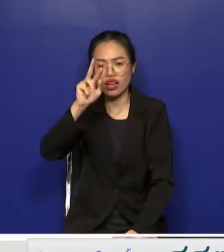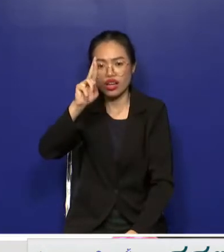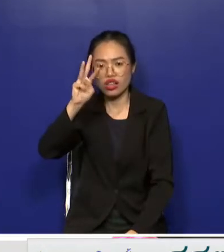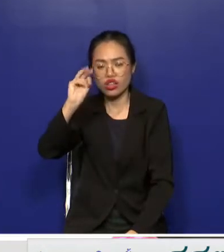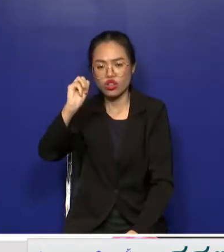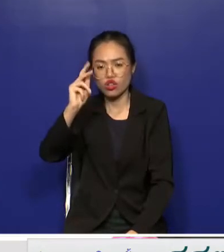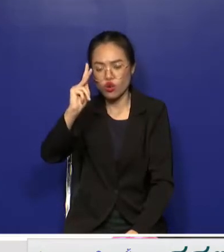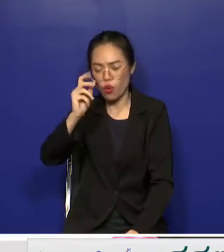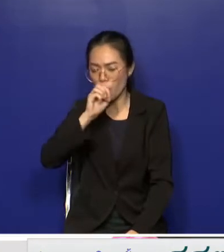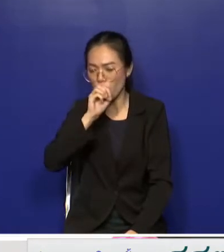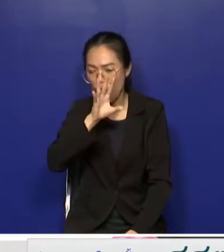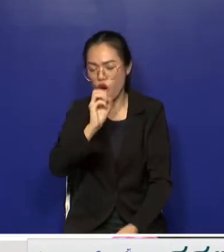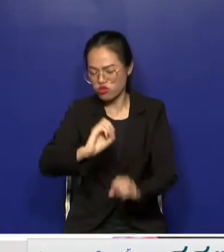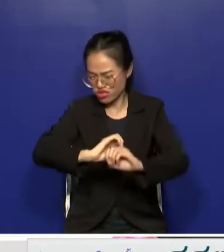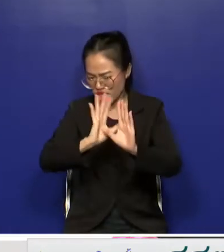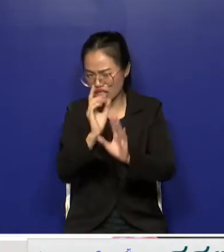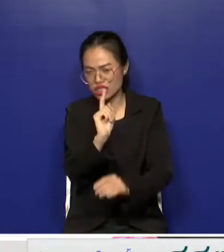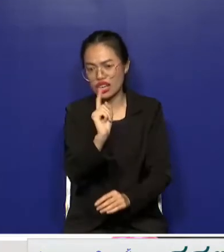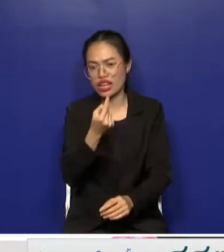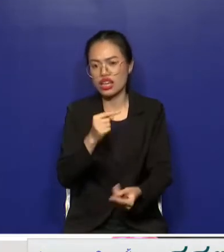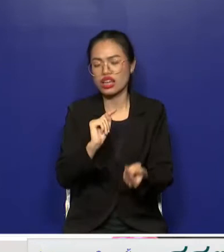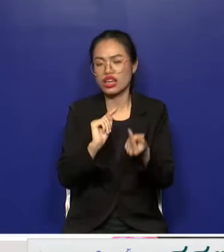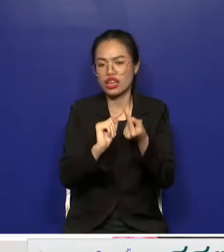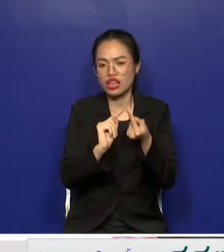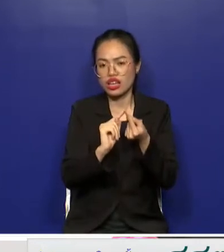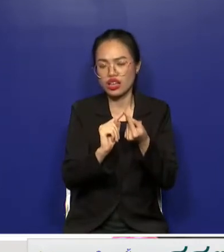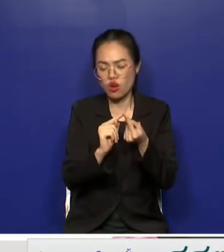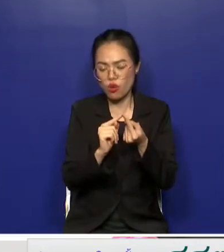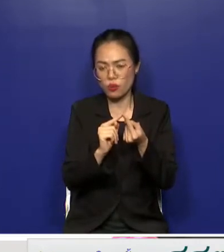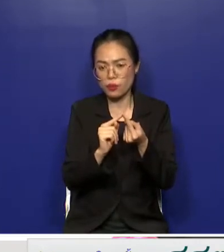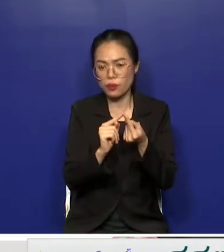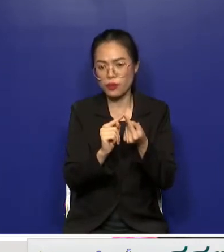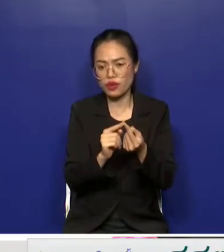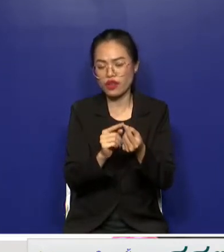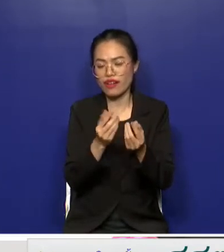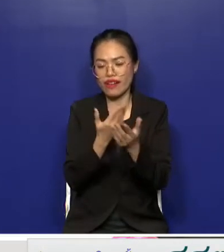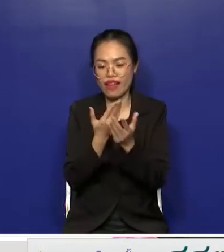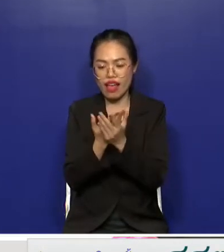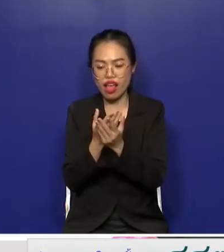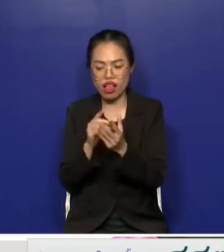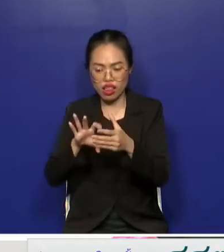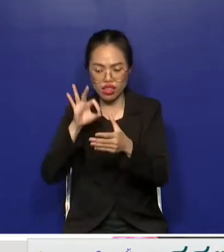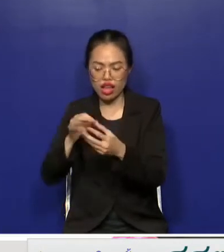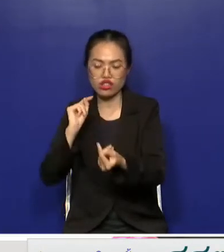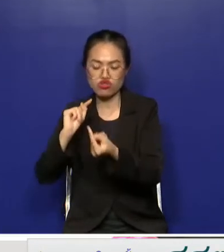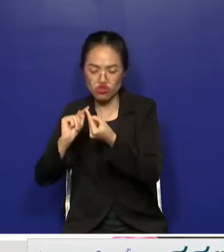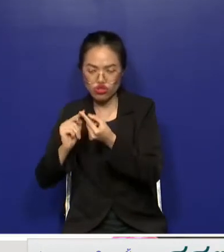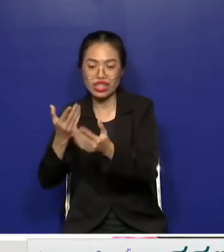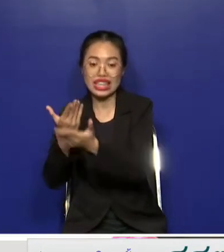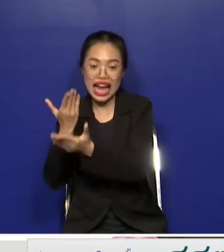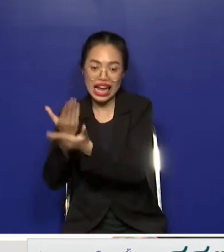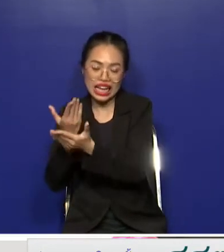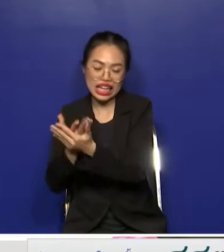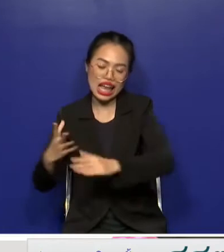พร้และกระชัดที่สุดก็คือปัจัที่มผลตัการเลอกตั้งครับ เงิน อำนาจรัดและการจัดการ